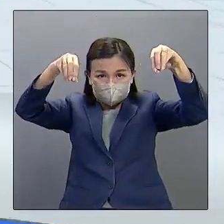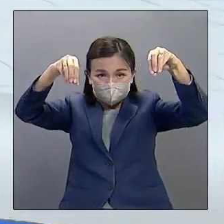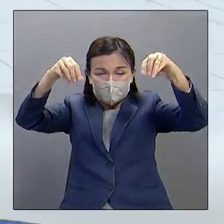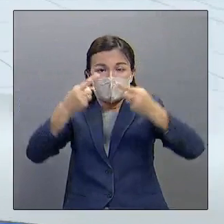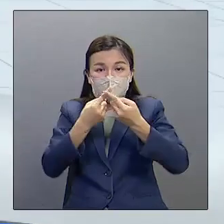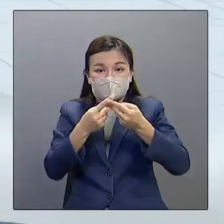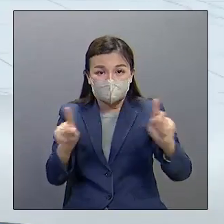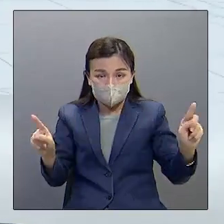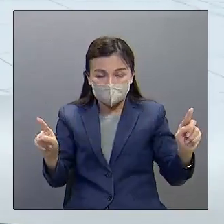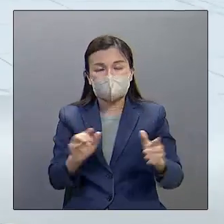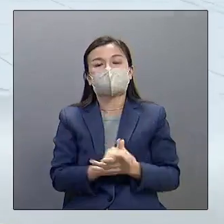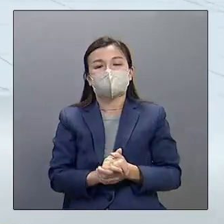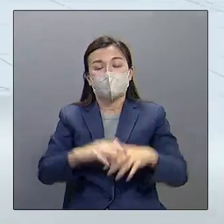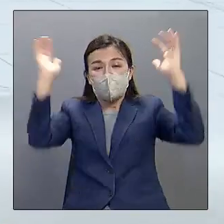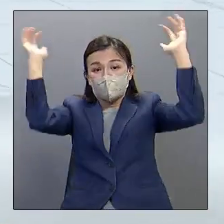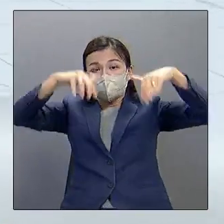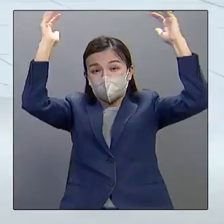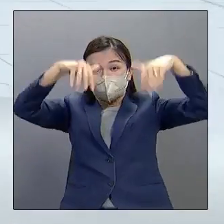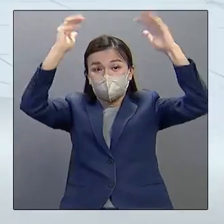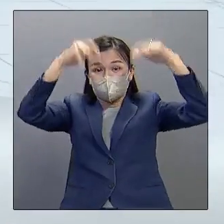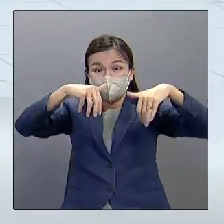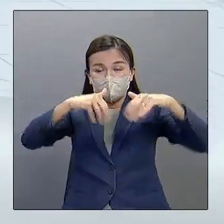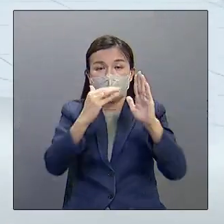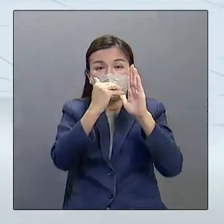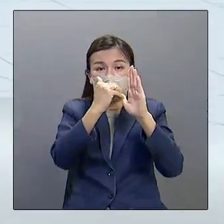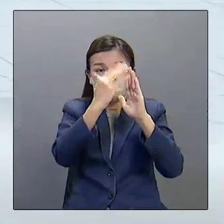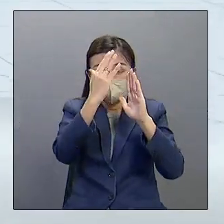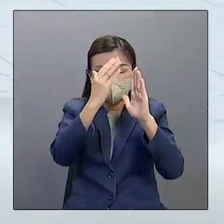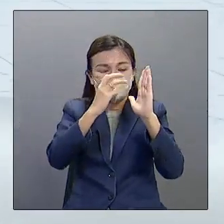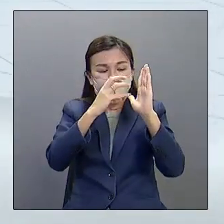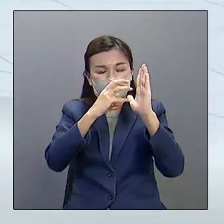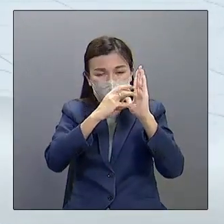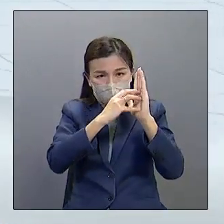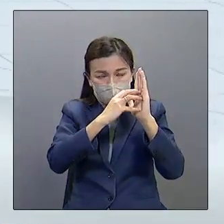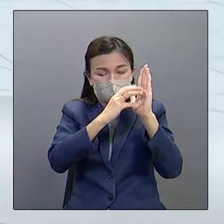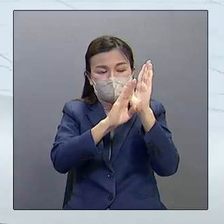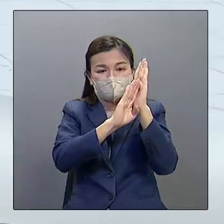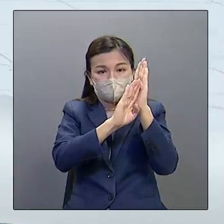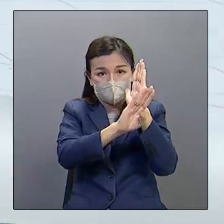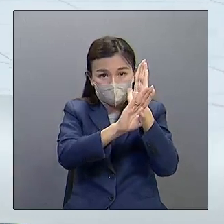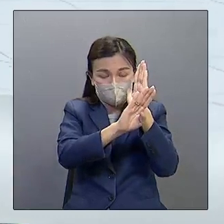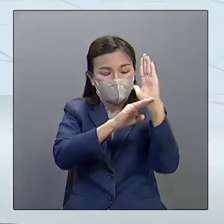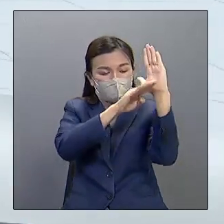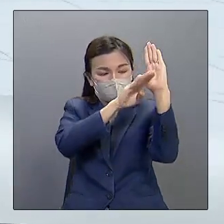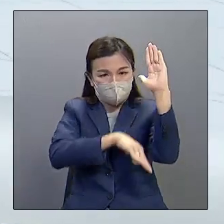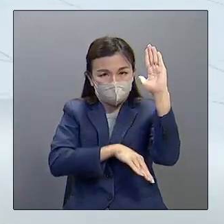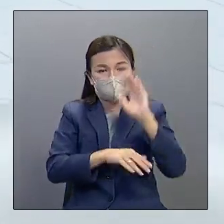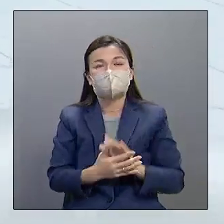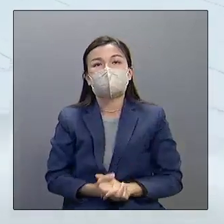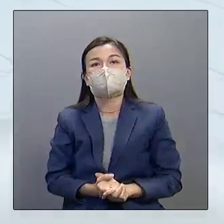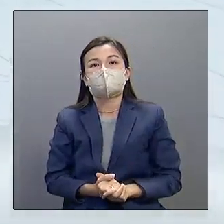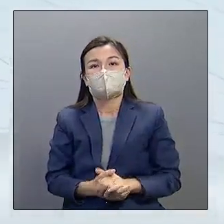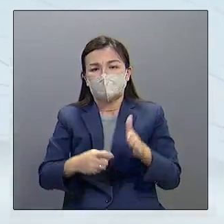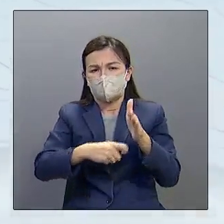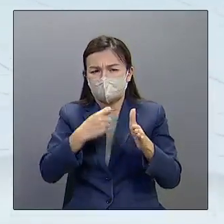รก็ตามนะคะก็จะยังคงมีฝนตกหนักในพื้นที่ภาคเหนือตอนล่างภาคกลางกรุงเทพและปริมณฑลภาคตะวันออกและก็บริเวณพื้นที่ภาคใต้ค่ะสาเหตุนั้นก็เ